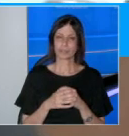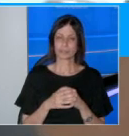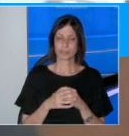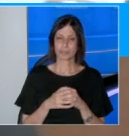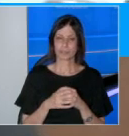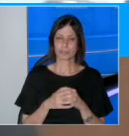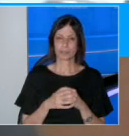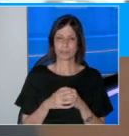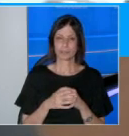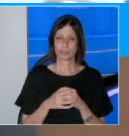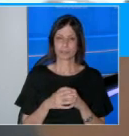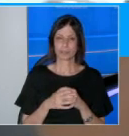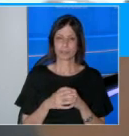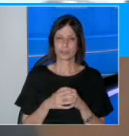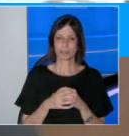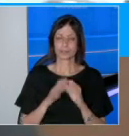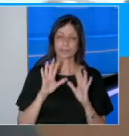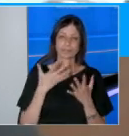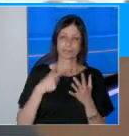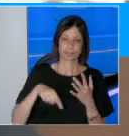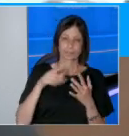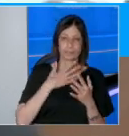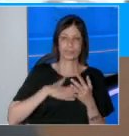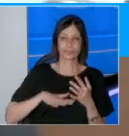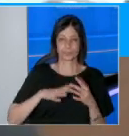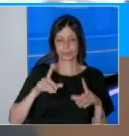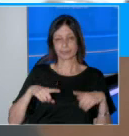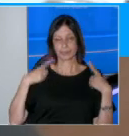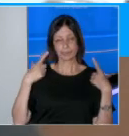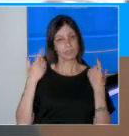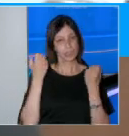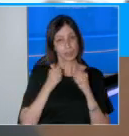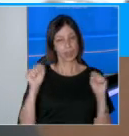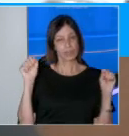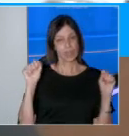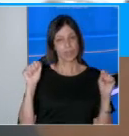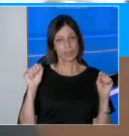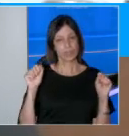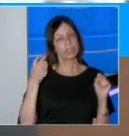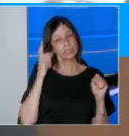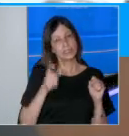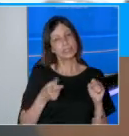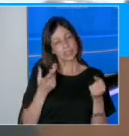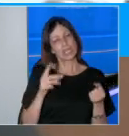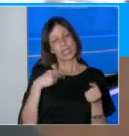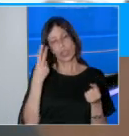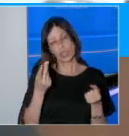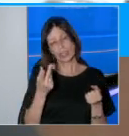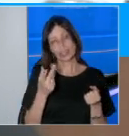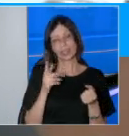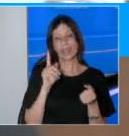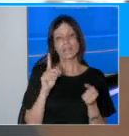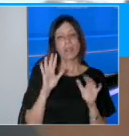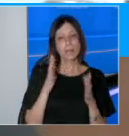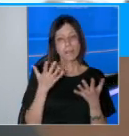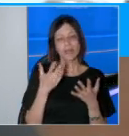זה, אם אנחנו רוצים לחיות בדמוקרטיה, אז ככה זה צריך להיות, אבל מה?